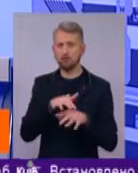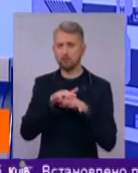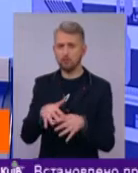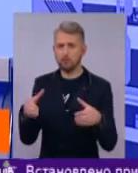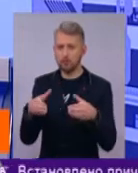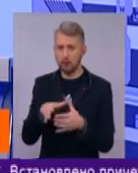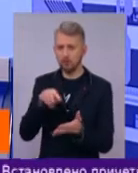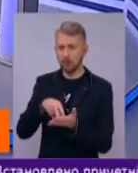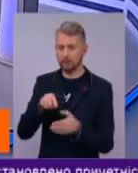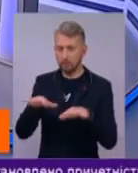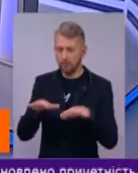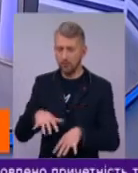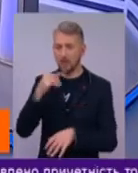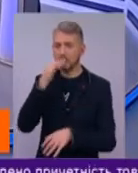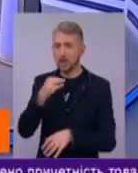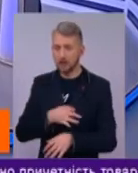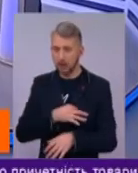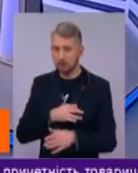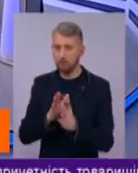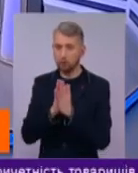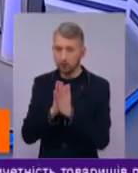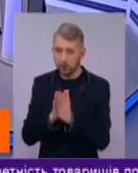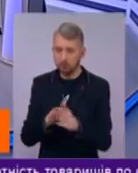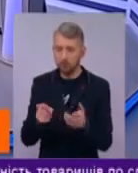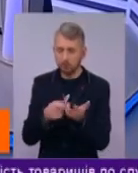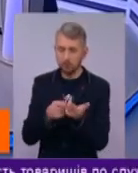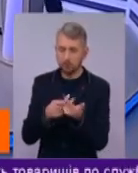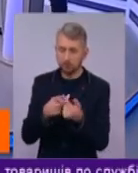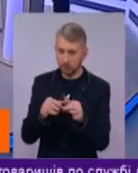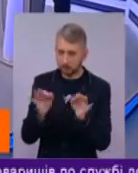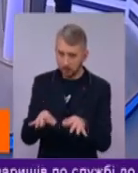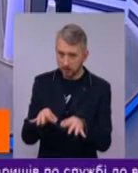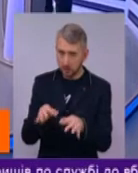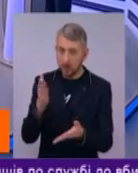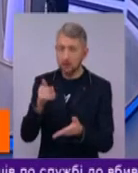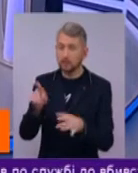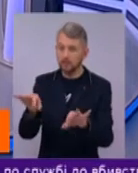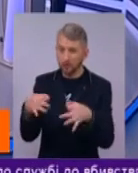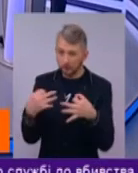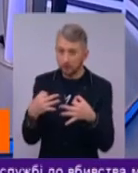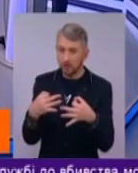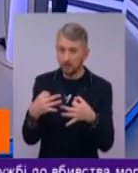стояв на цьому місці і сказав, попросив таке, таке і таке. Прошу, будь ласка, якщо ви дозволите,